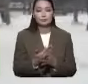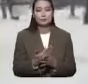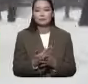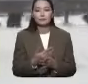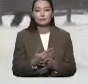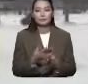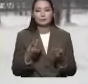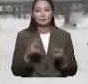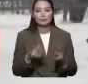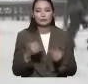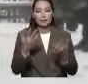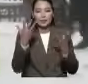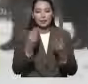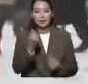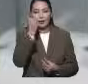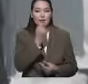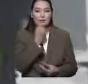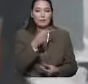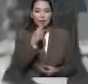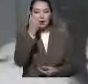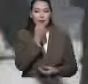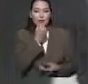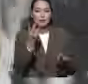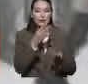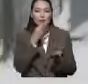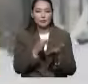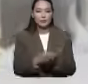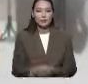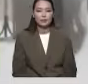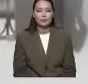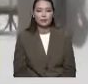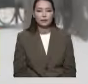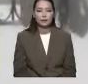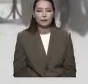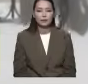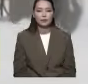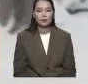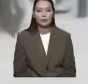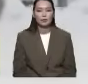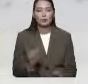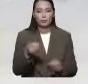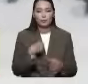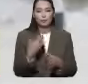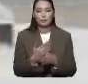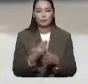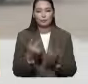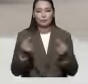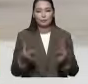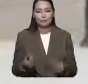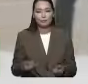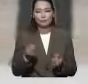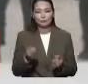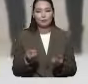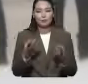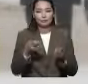Бүгін алғыс айту күні екен. Рахмет айту күні. Апай, давайте я вам помогу. Нет, спасибо. Давайте помогу я вам. Спасибо, спасибо,